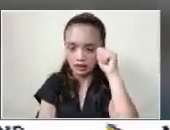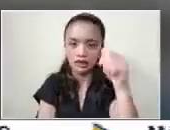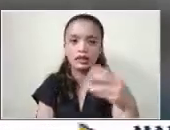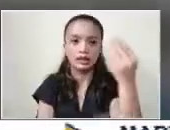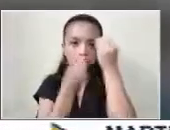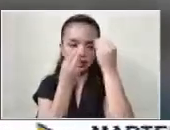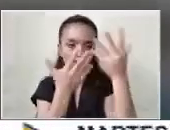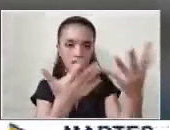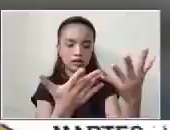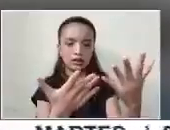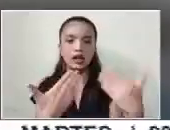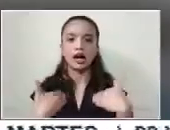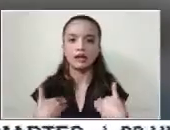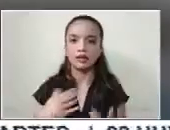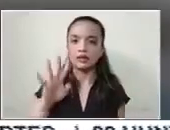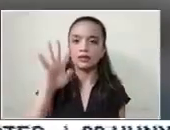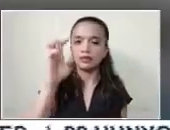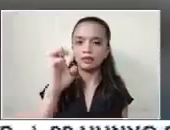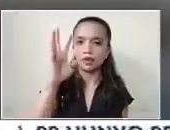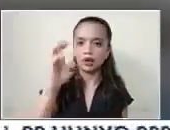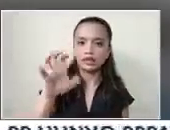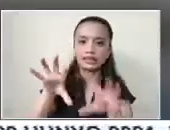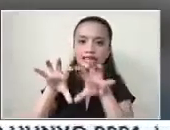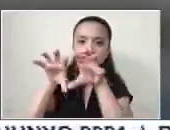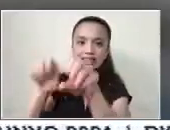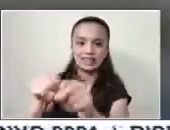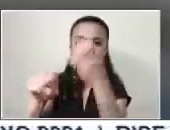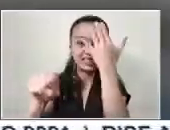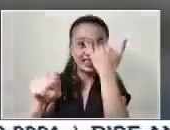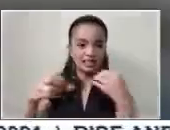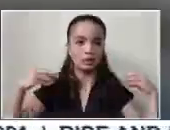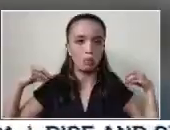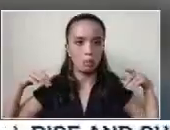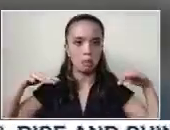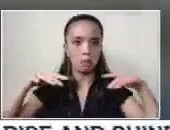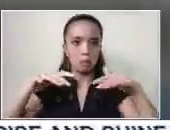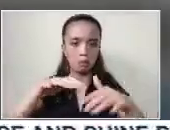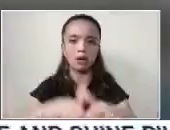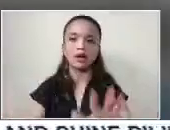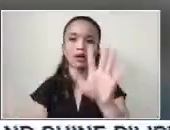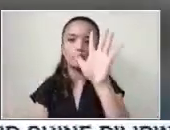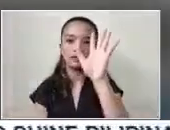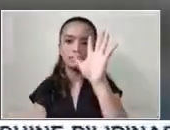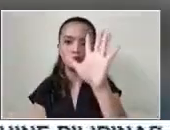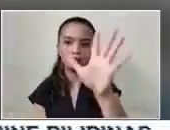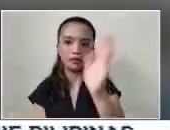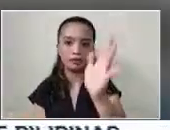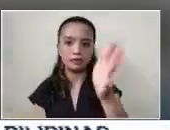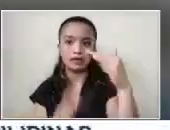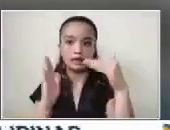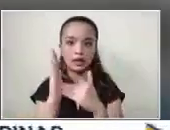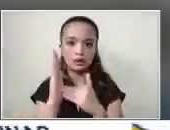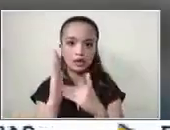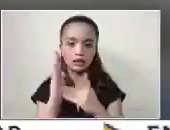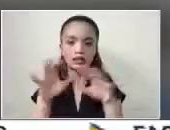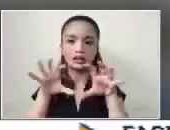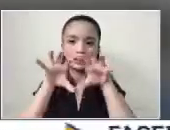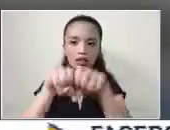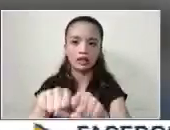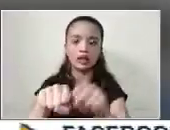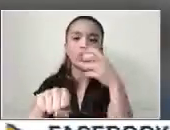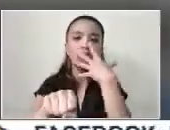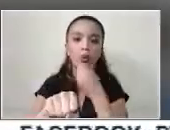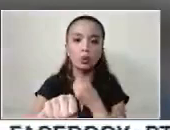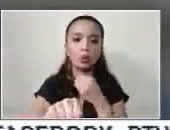55,847 ang aktibong kaso, kung saan 91.4% ang mild, 4.1% ang asymptomatic, 1.9% ang severe,